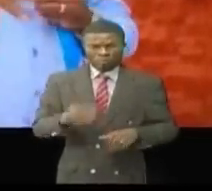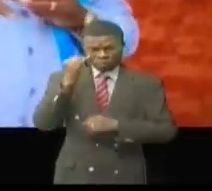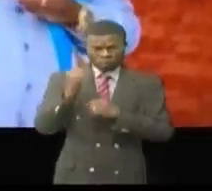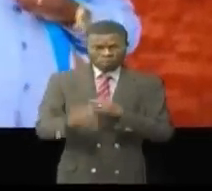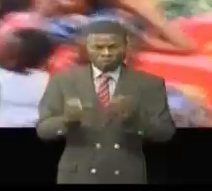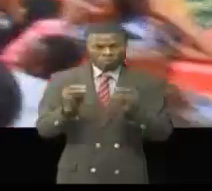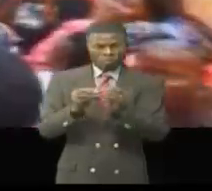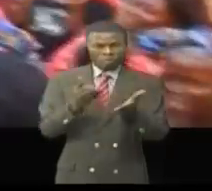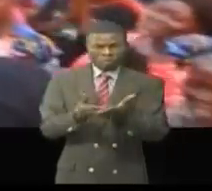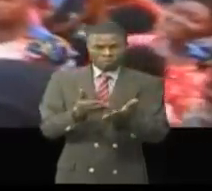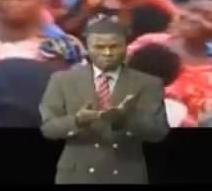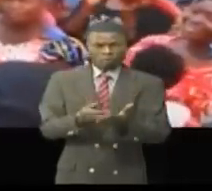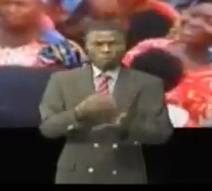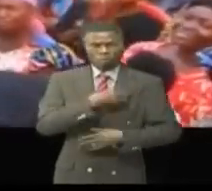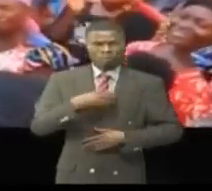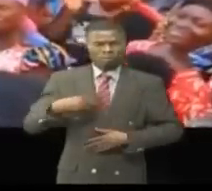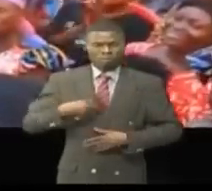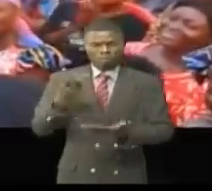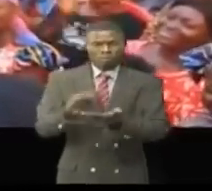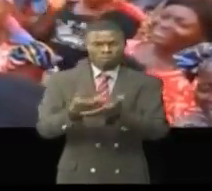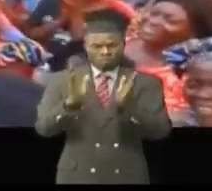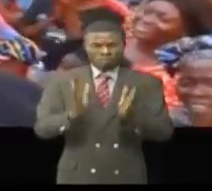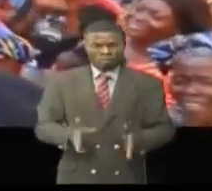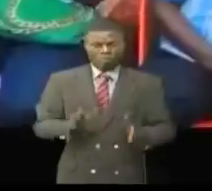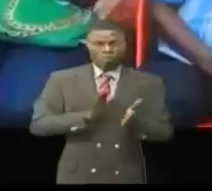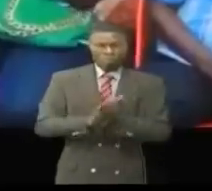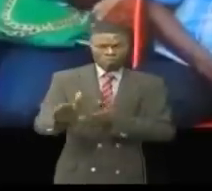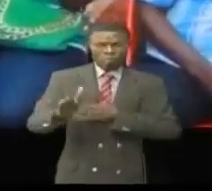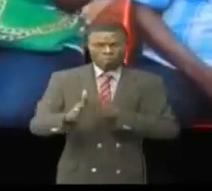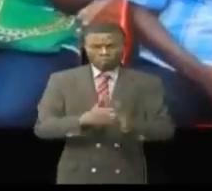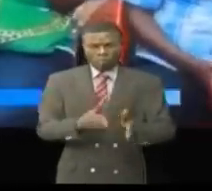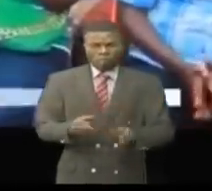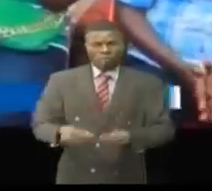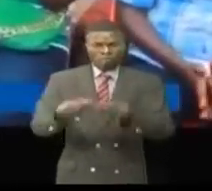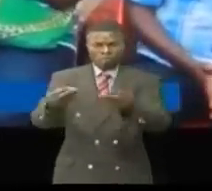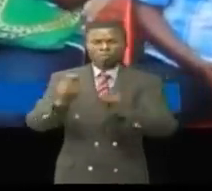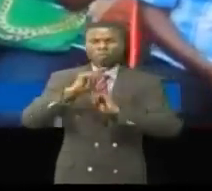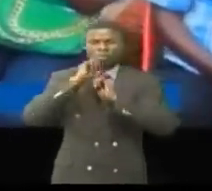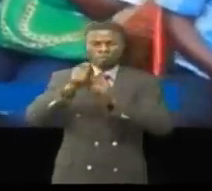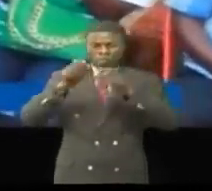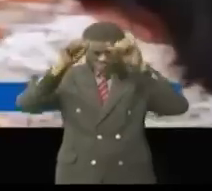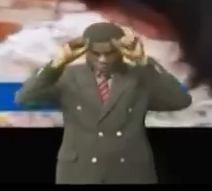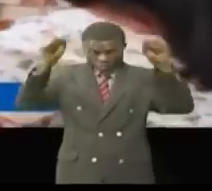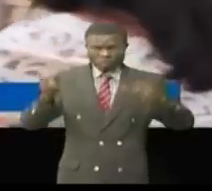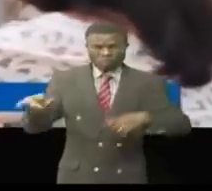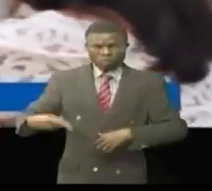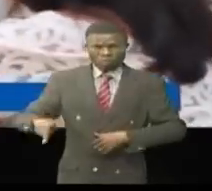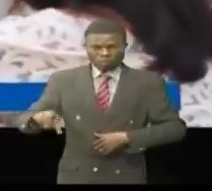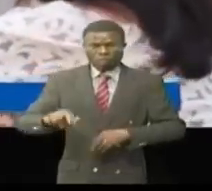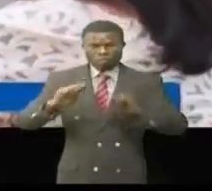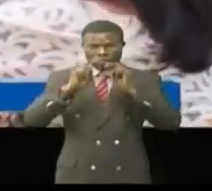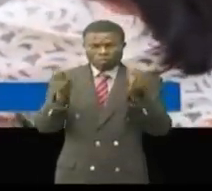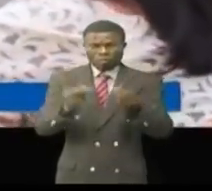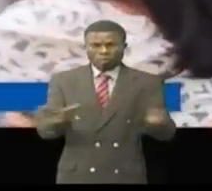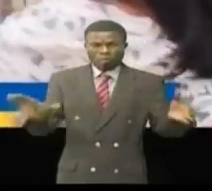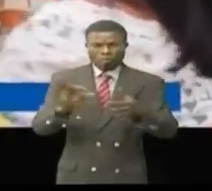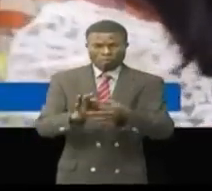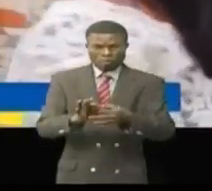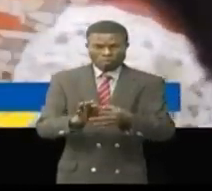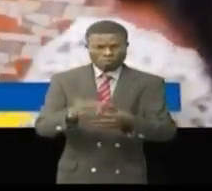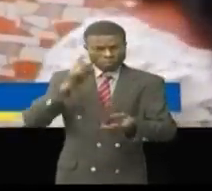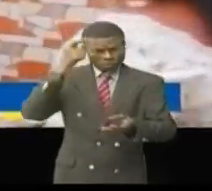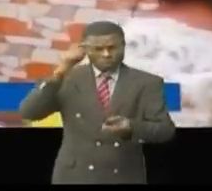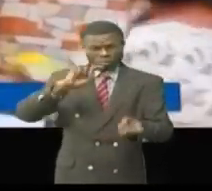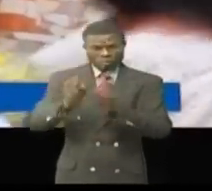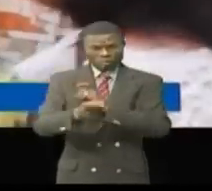cette rencontre, les mamans sportives de Nzango ont remis un cadeau au président provincial du mouvement de solidarité pour le